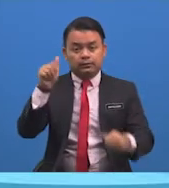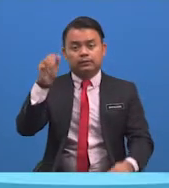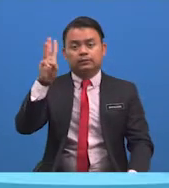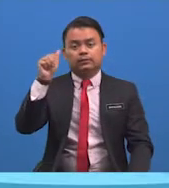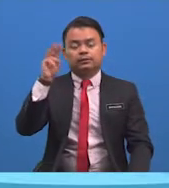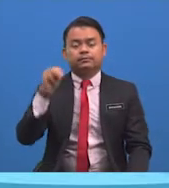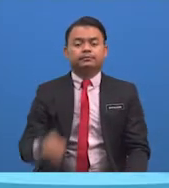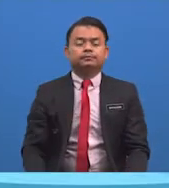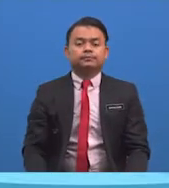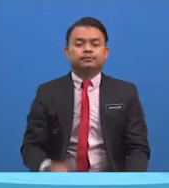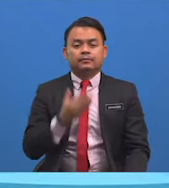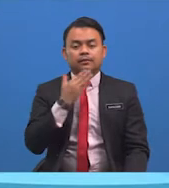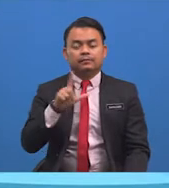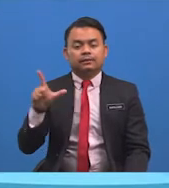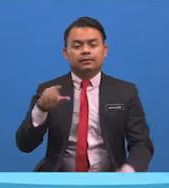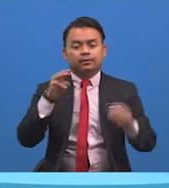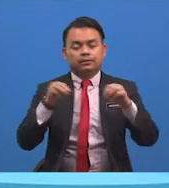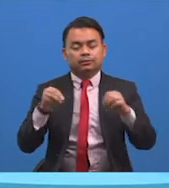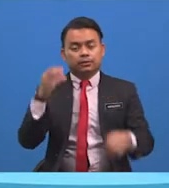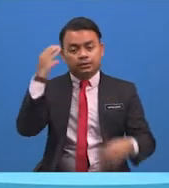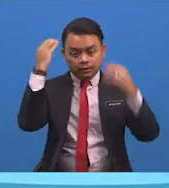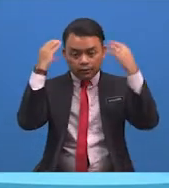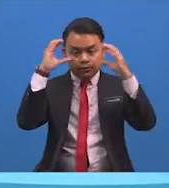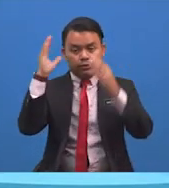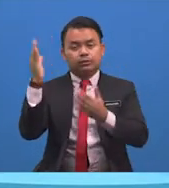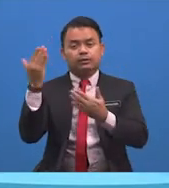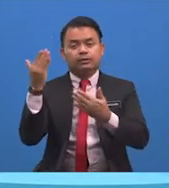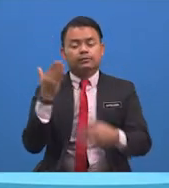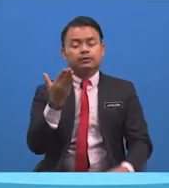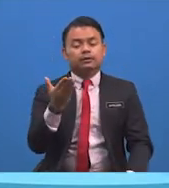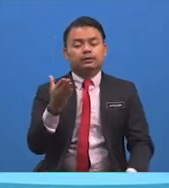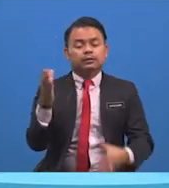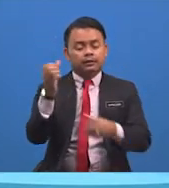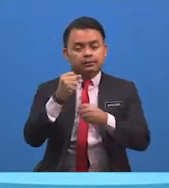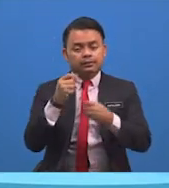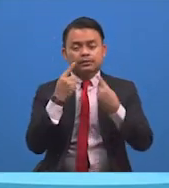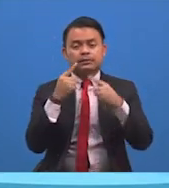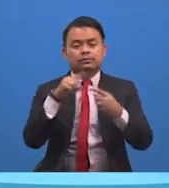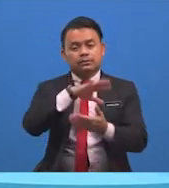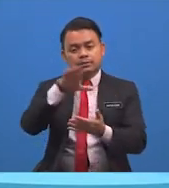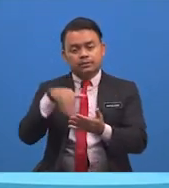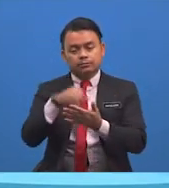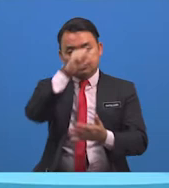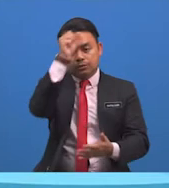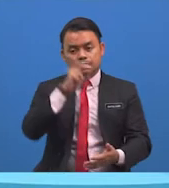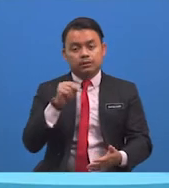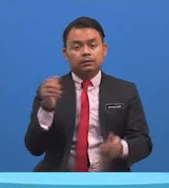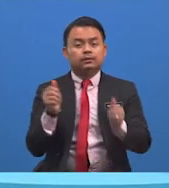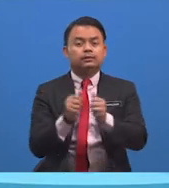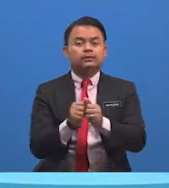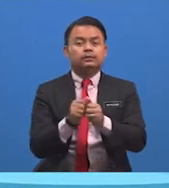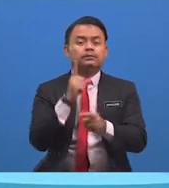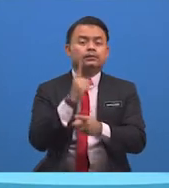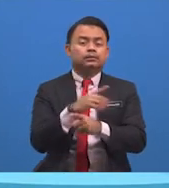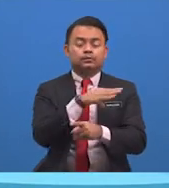Baiklah, murid-murid. Cikgu berharap anda dapat menjawab semua soalan tadi dengan betul dan